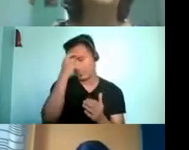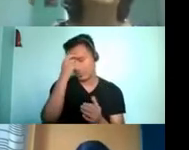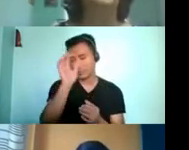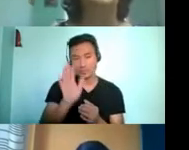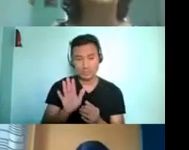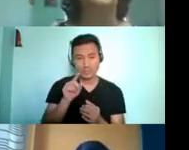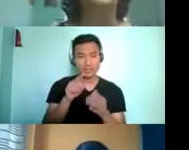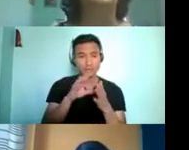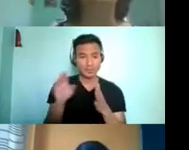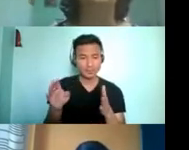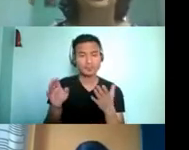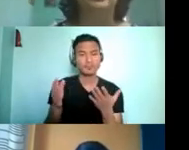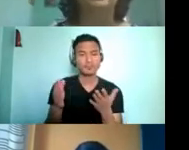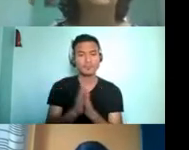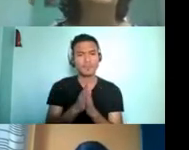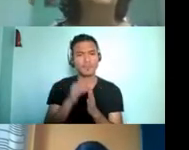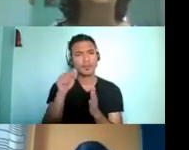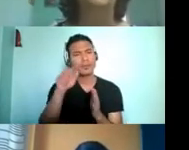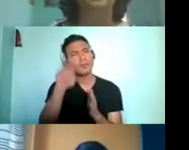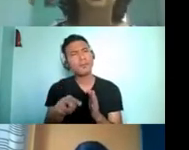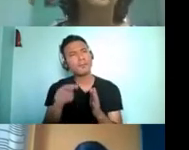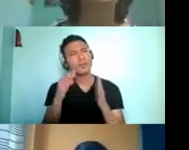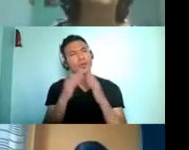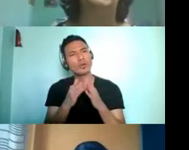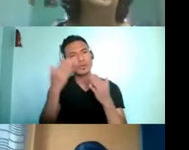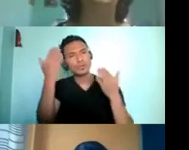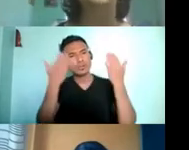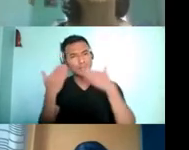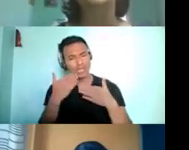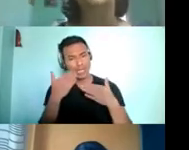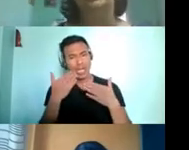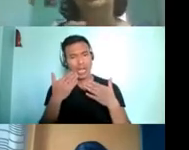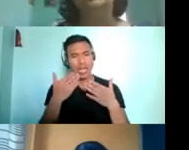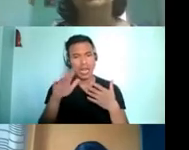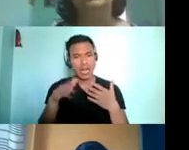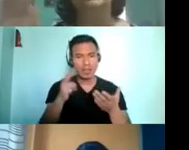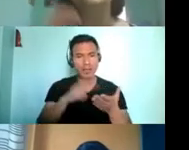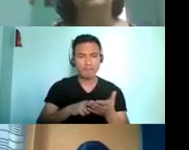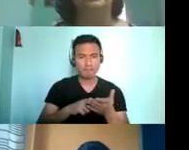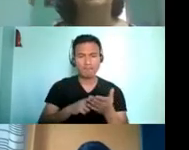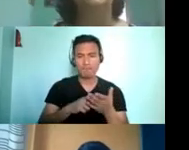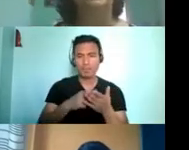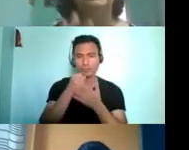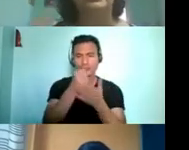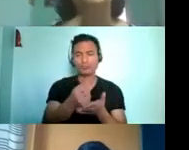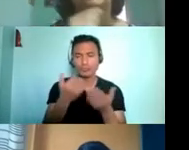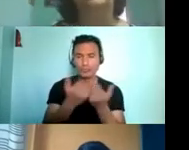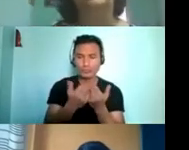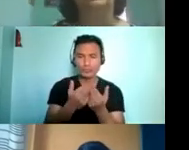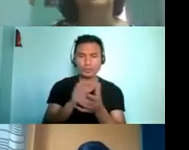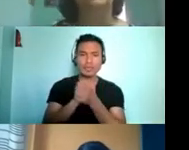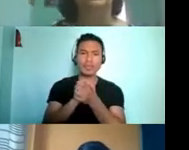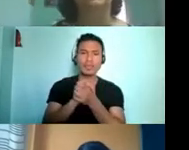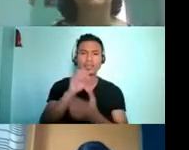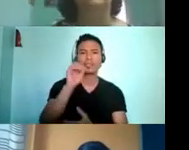खालको प्रतिक्रियाले गर्दाखेरि अहिलेको अवस्थामा घरेलु हिंसालाई मलजल गर्न एकदमै साथ दिएको